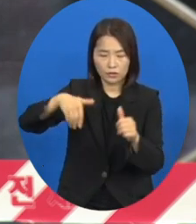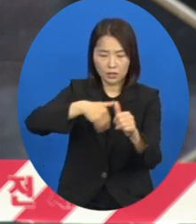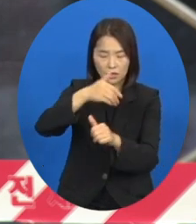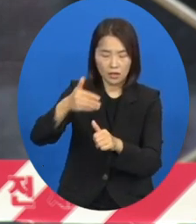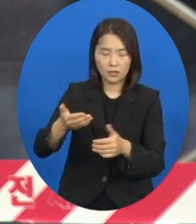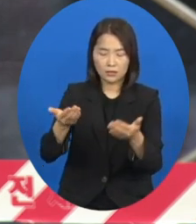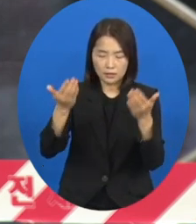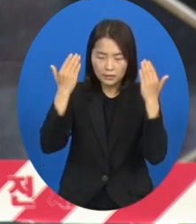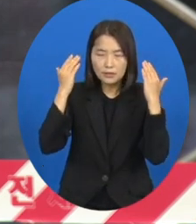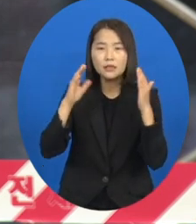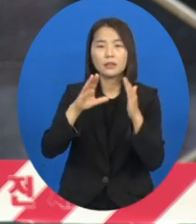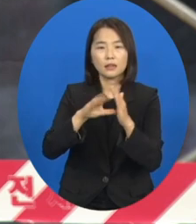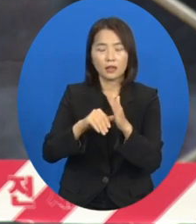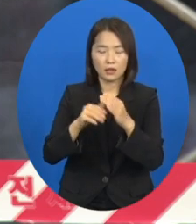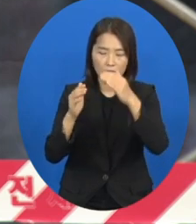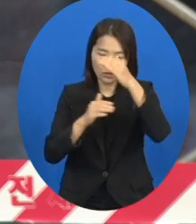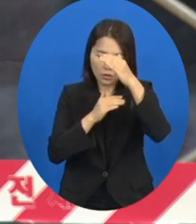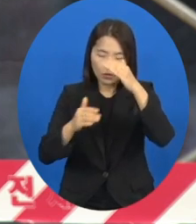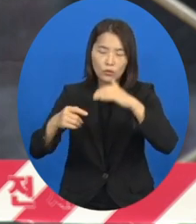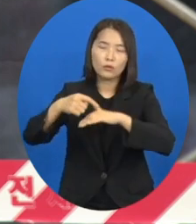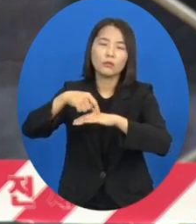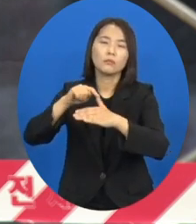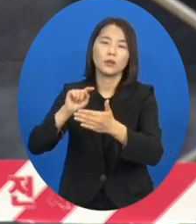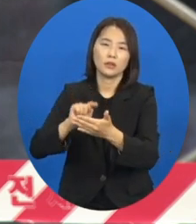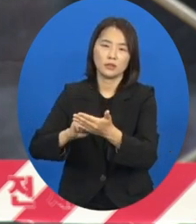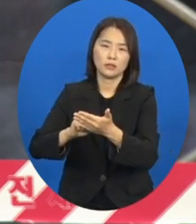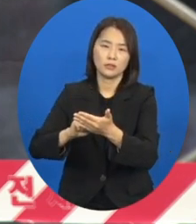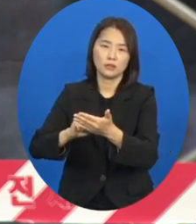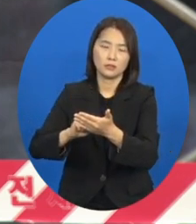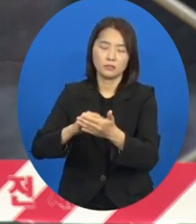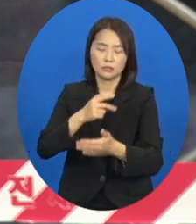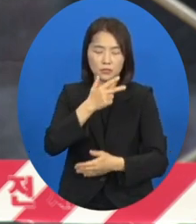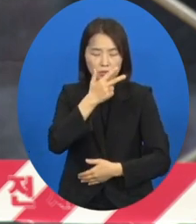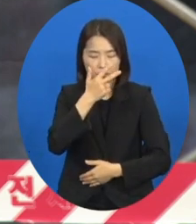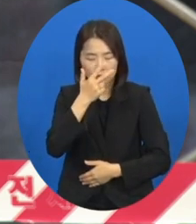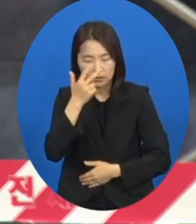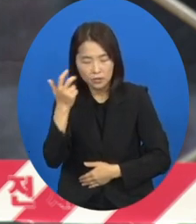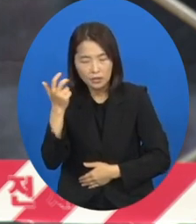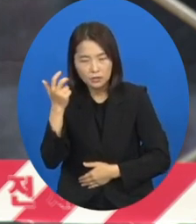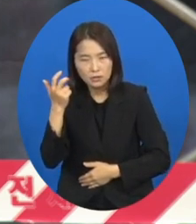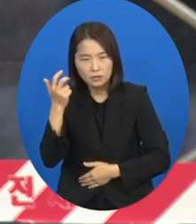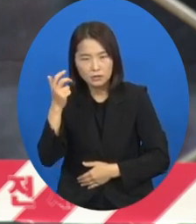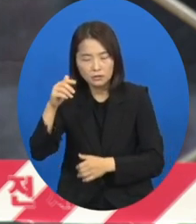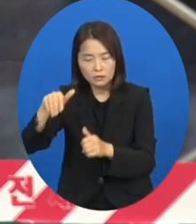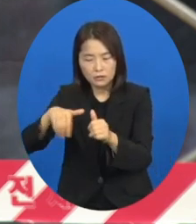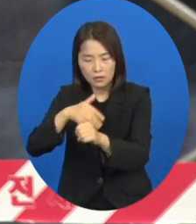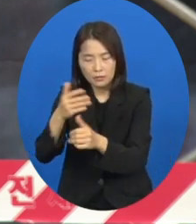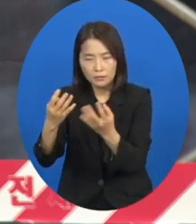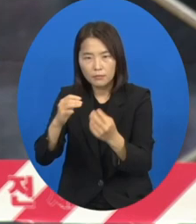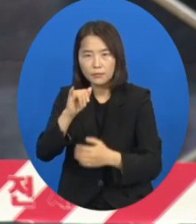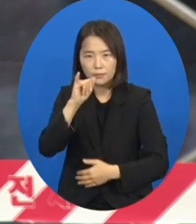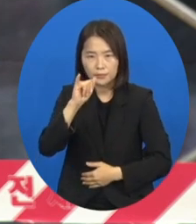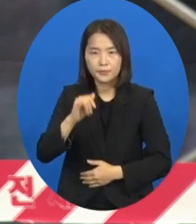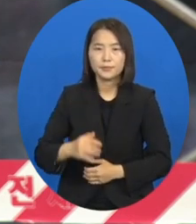지나면서 우리 성도들의 심령이 잠들어가고 있는 상태에 놓여있는 경우가 많다라는